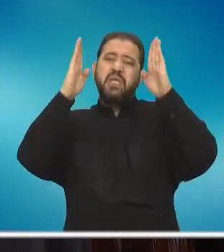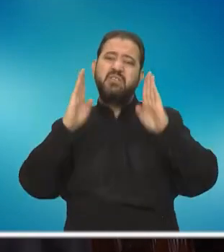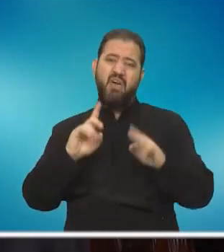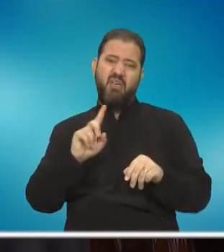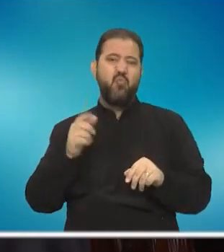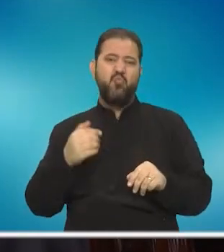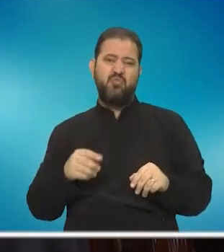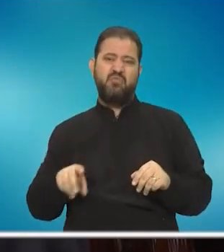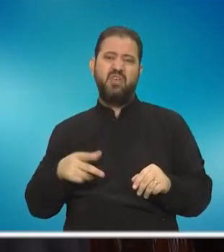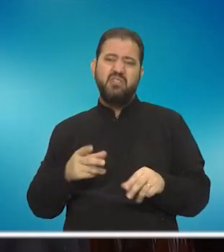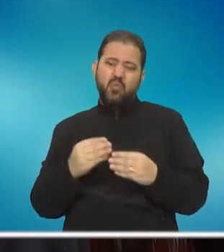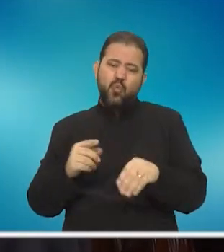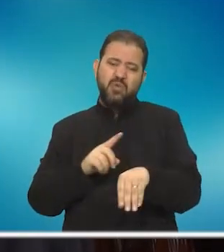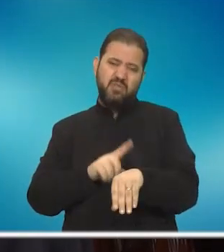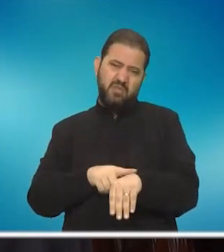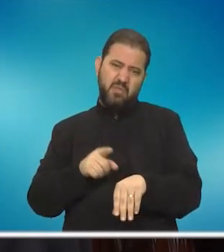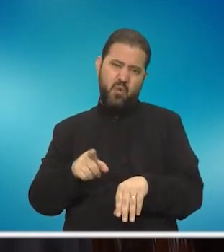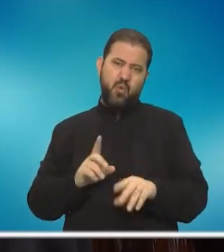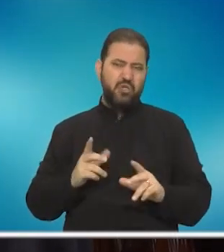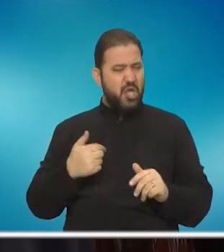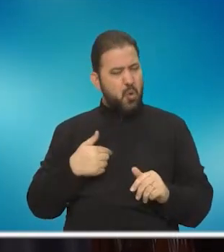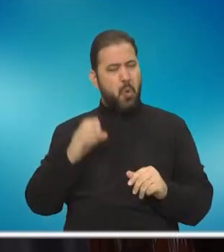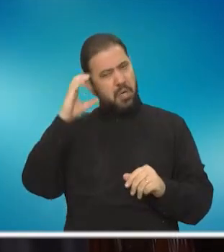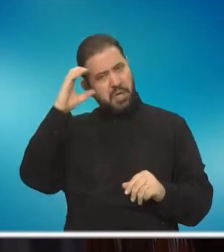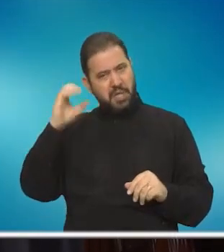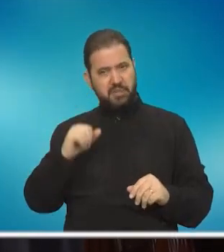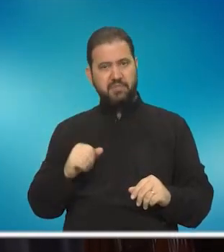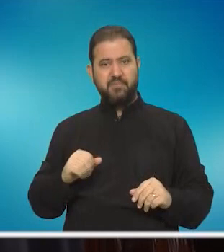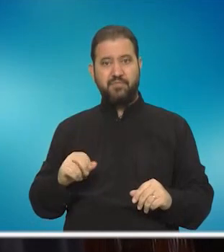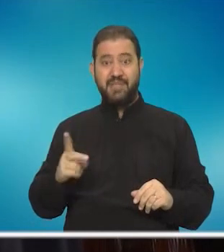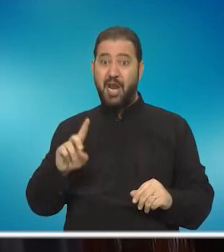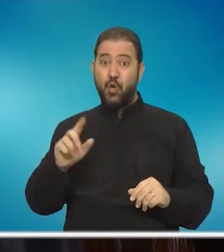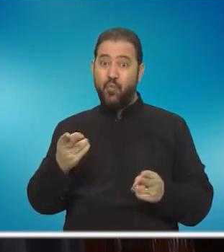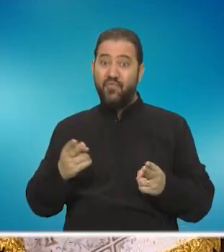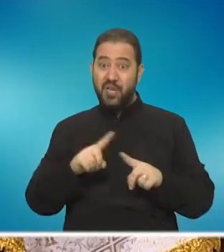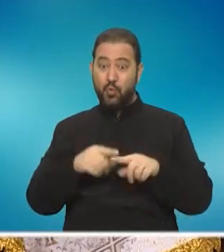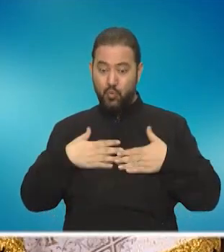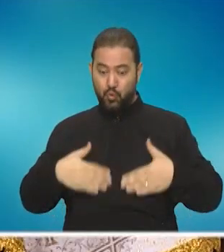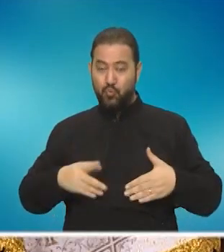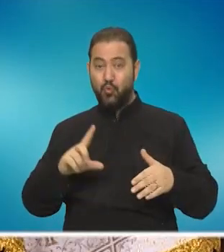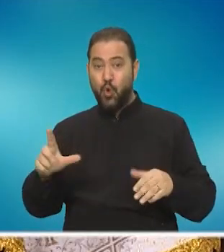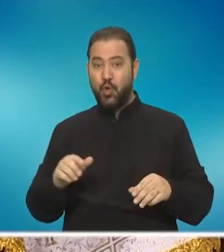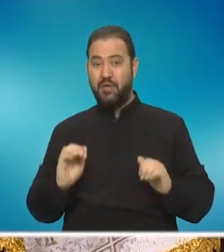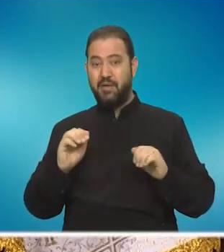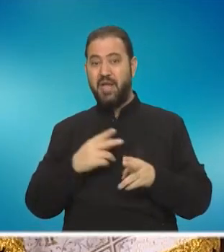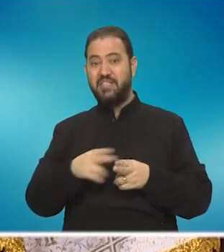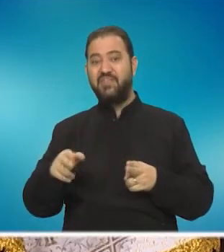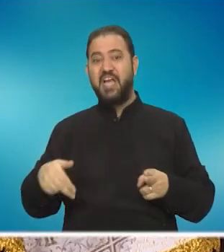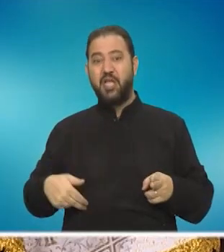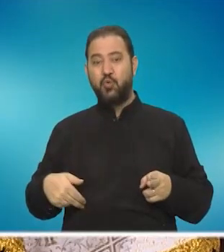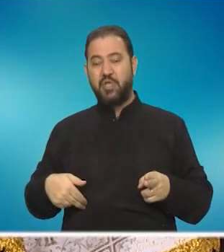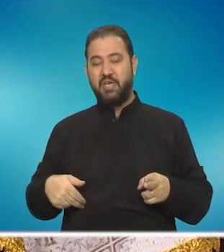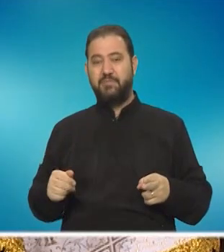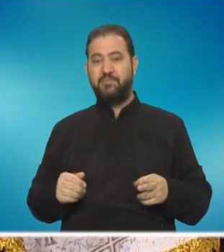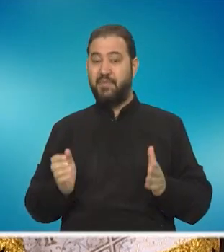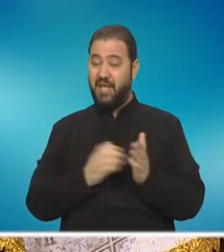la viața duhovnicească a unei comunități parohiale, dar nu este vorba de o prezență efectivă în cadrul bisericii. Ei